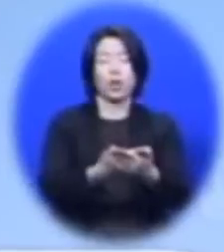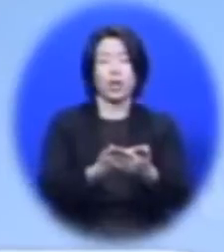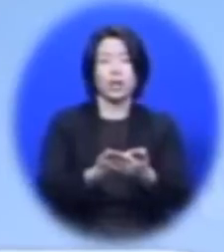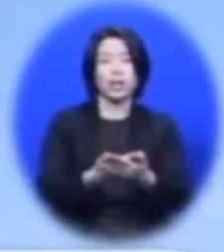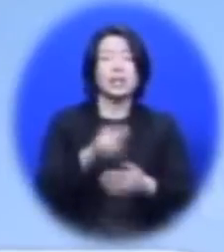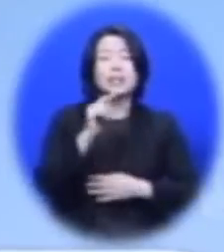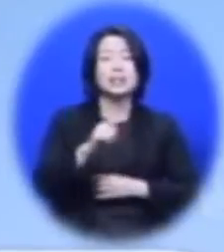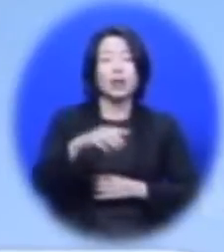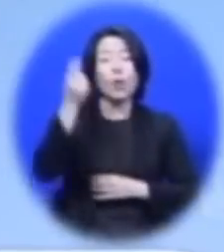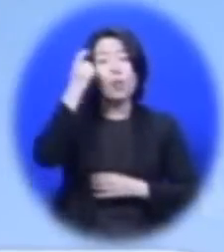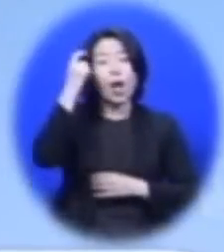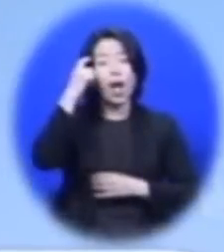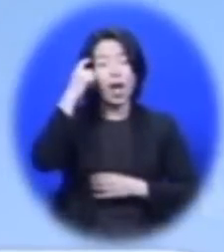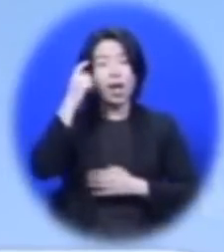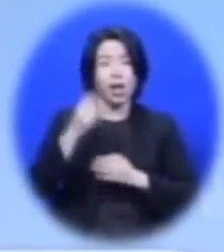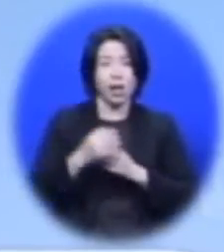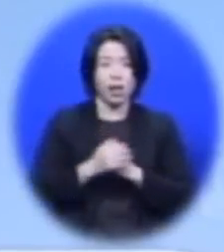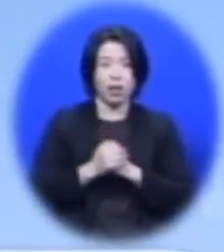그건 왜 그렇지요?